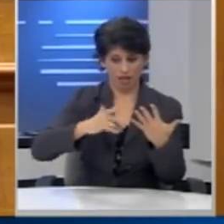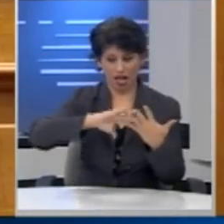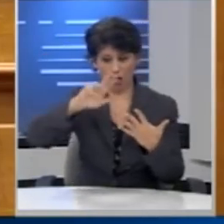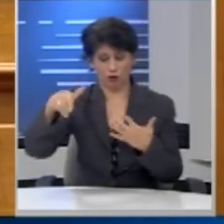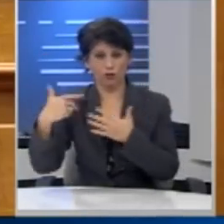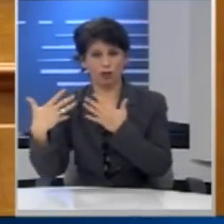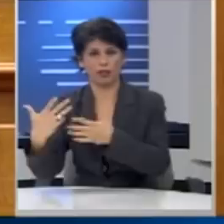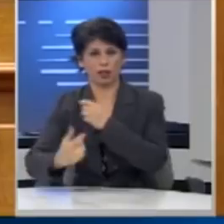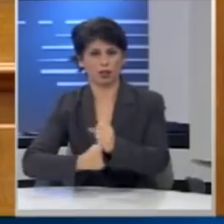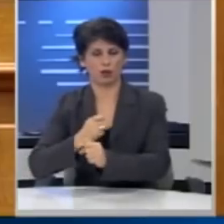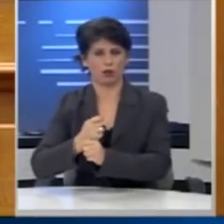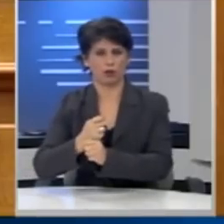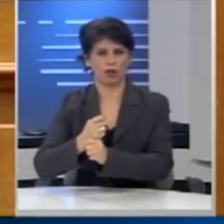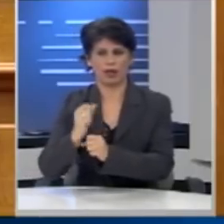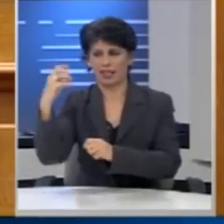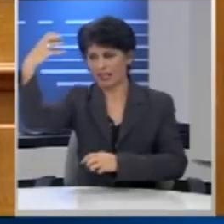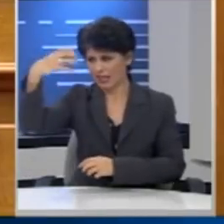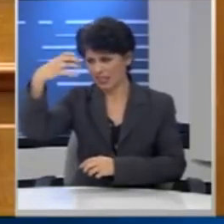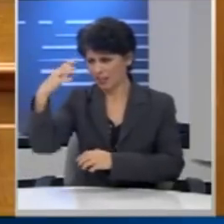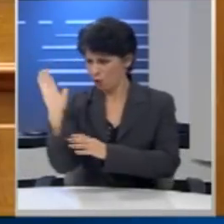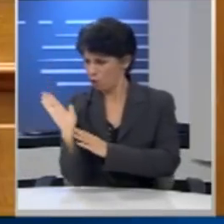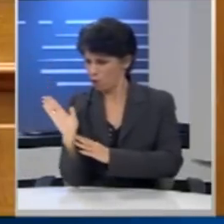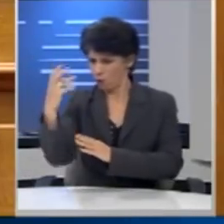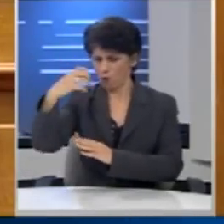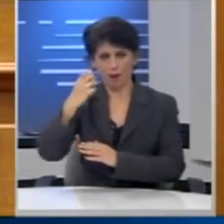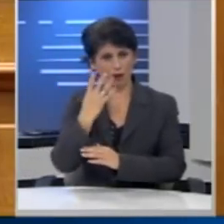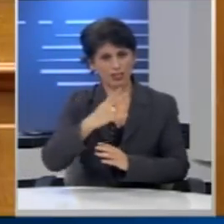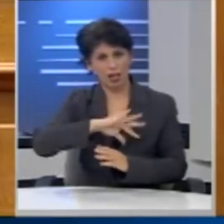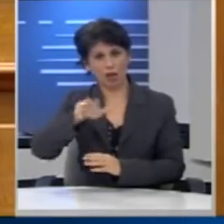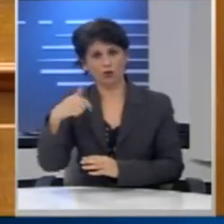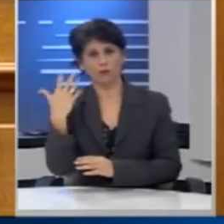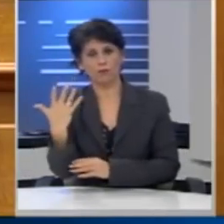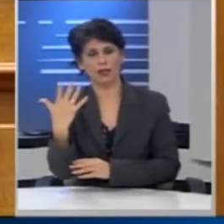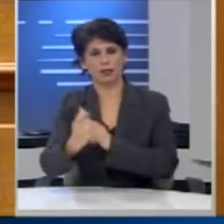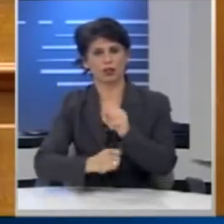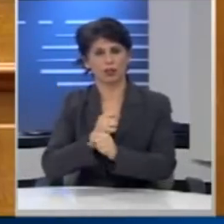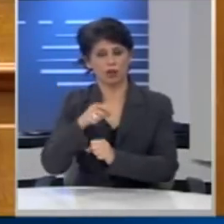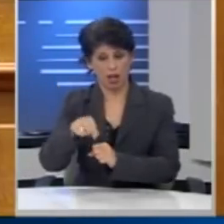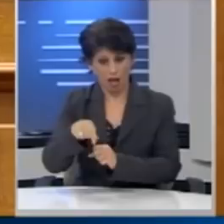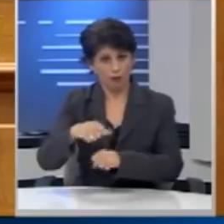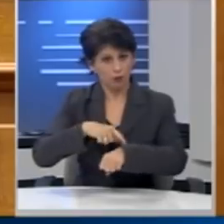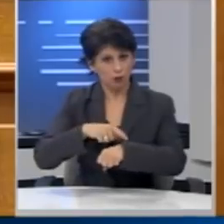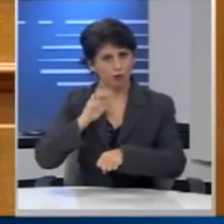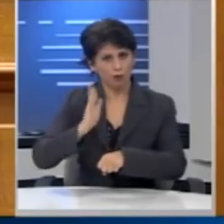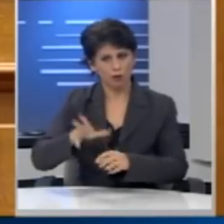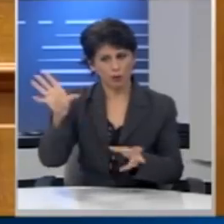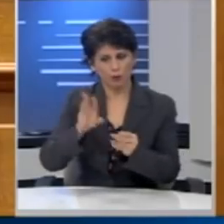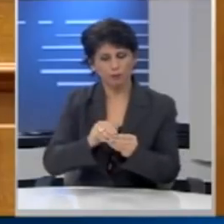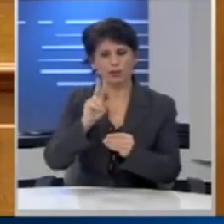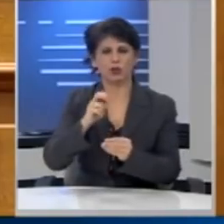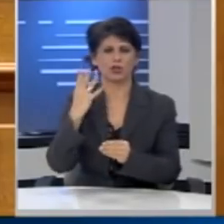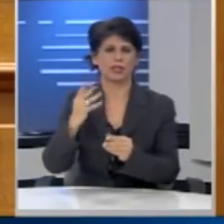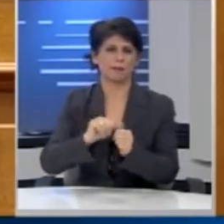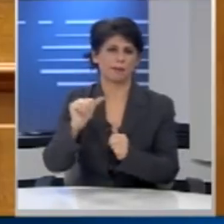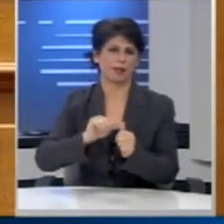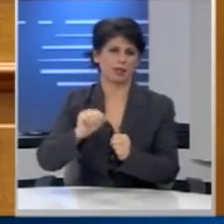Για φωτοβολταϊκά από 4 έως 5. Ο χρόνος αυτός μπορεί να συντηρηθεί στους 24